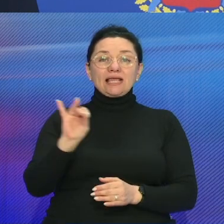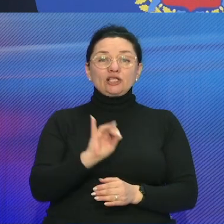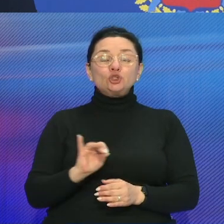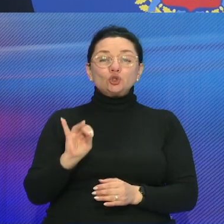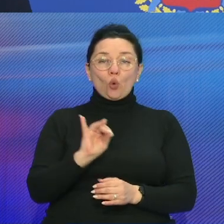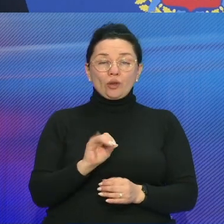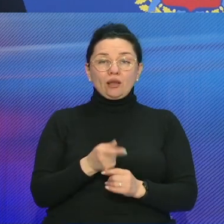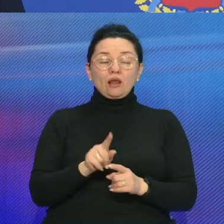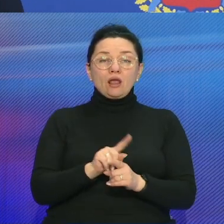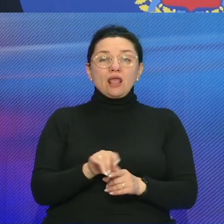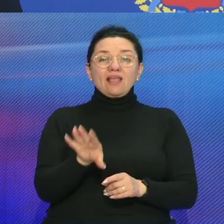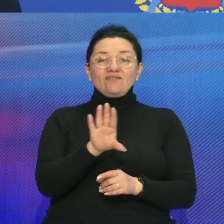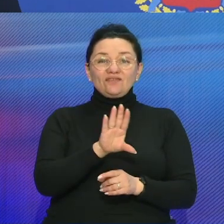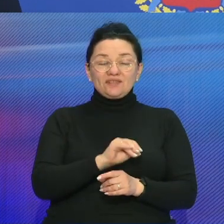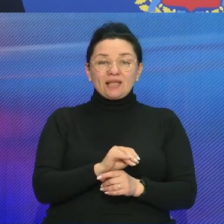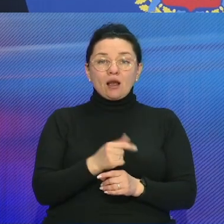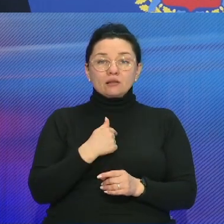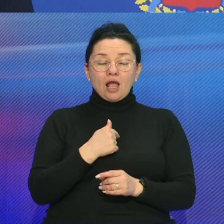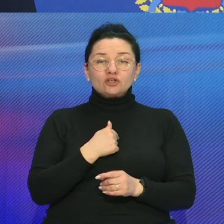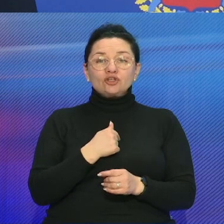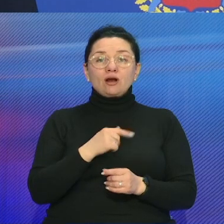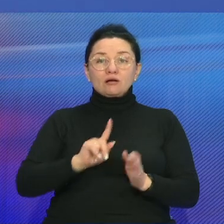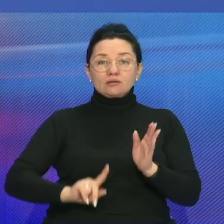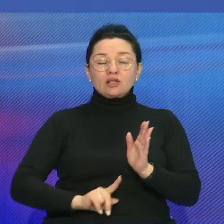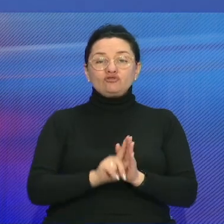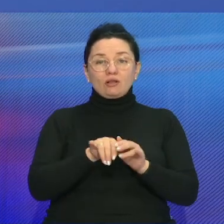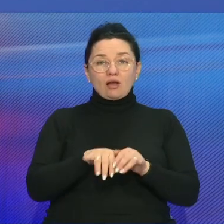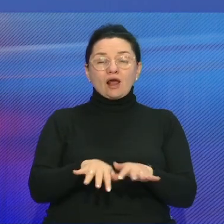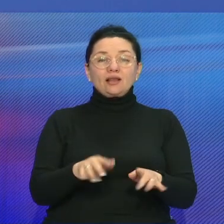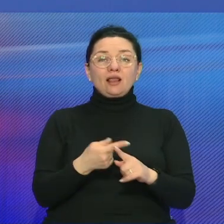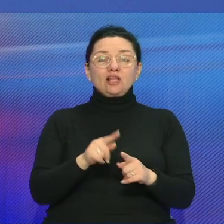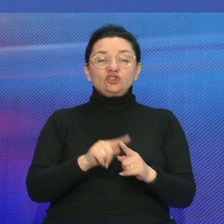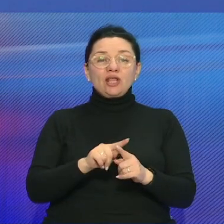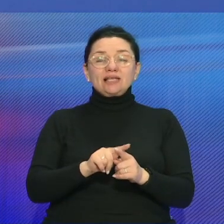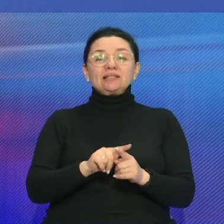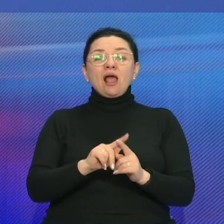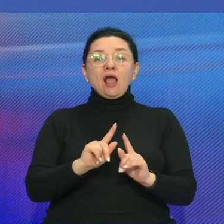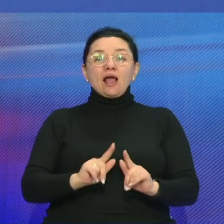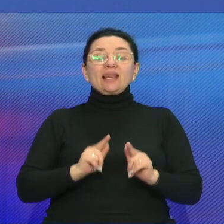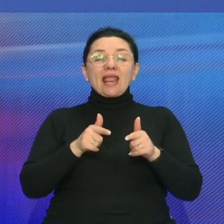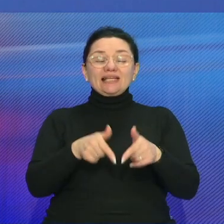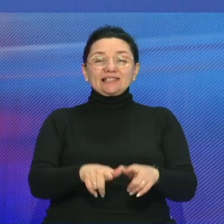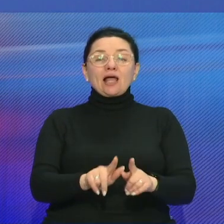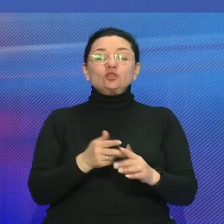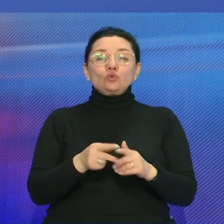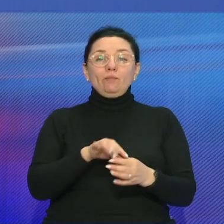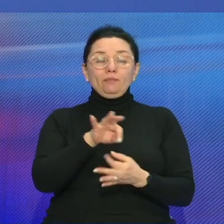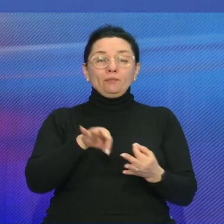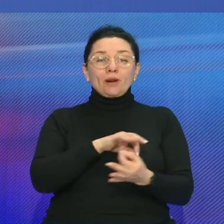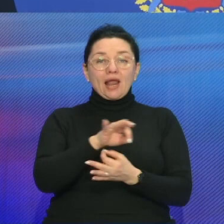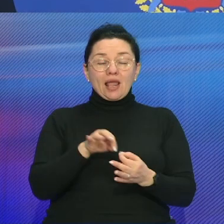сохранение сакральных наших корней через реализацию проекта «Музей